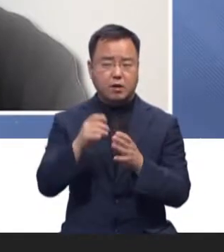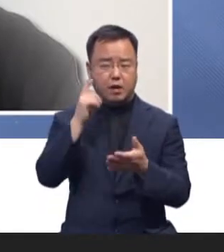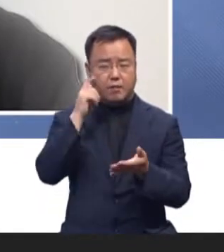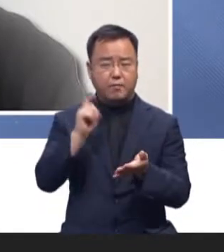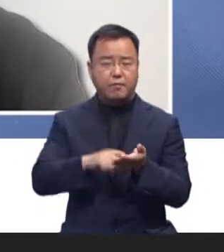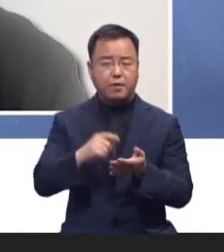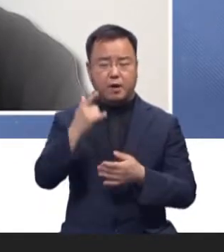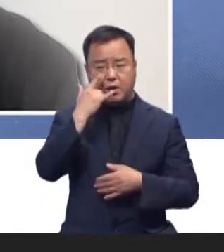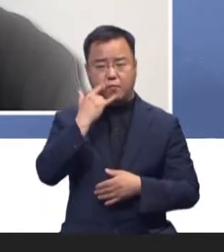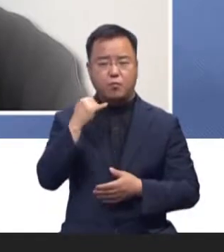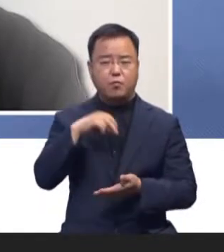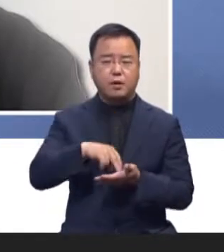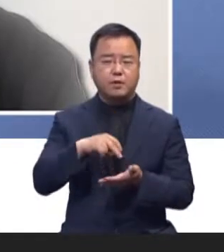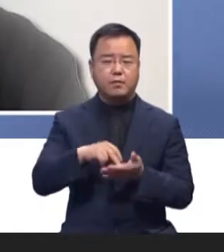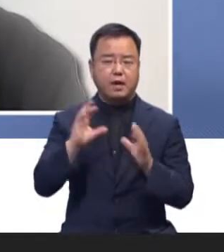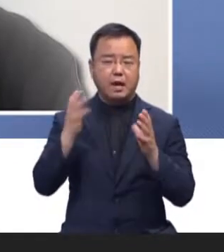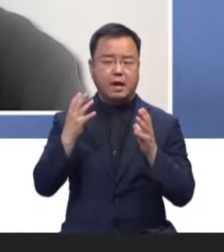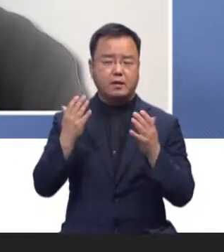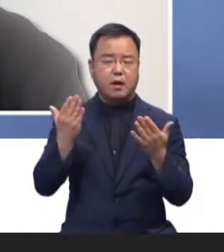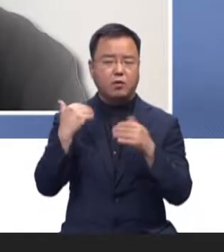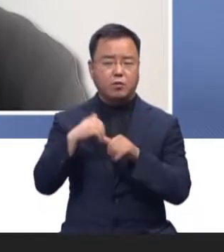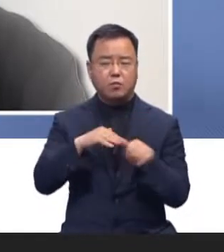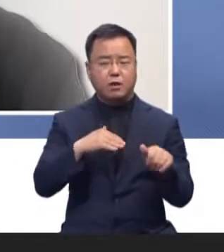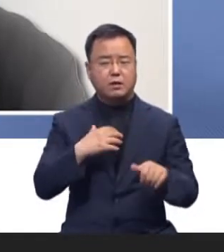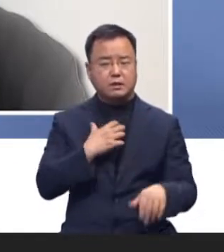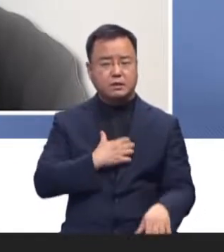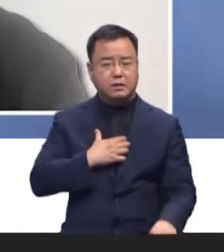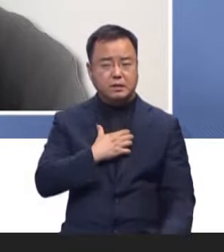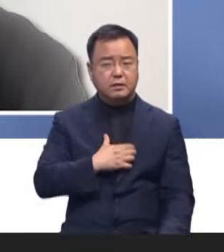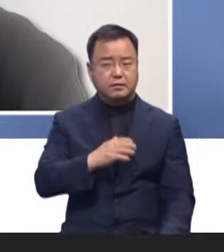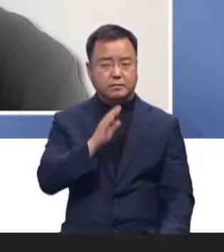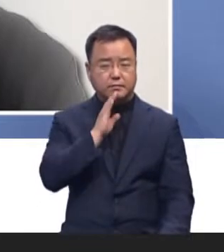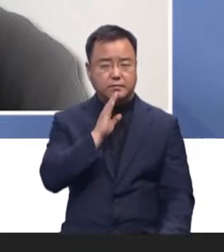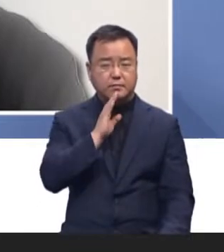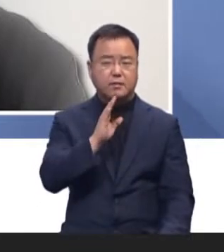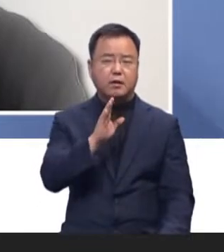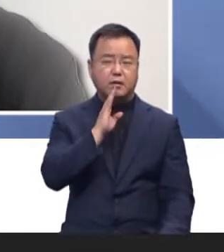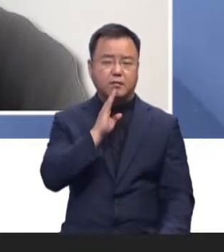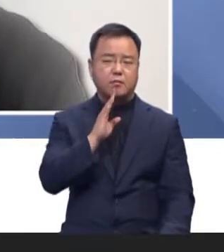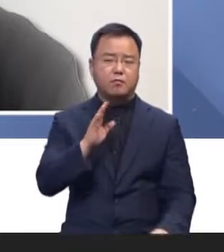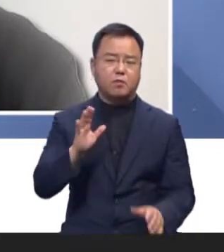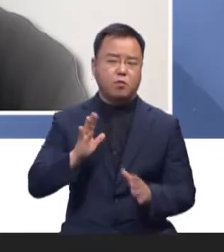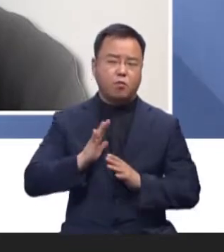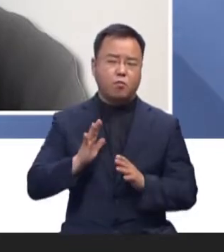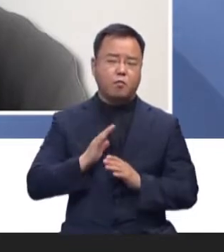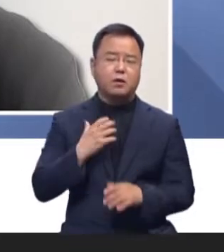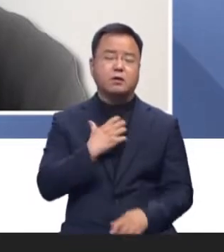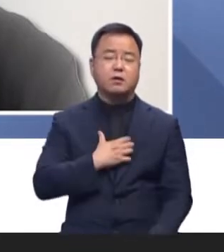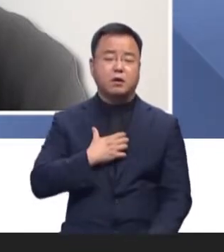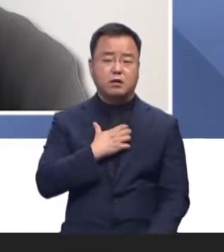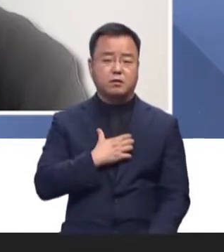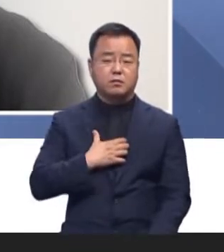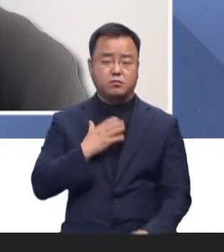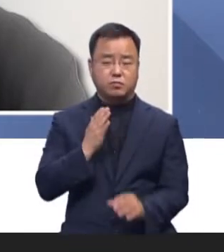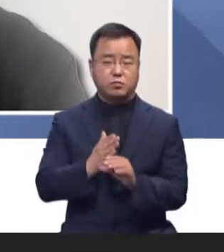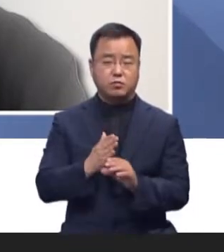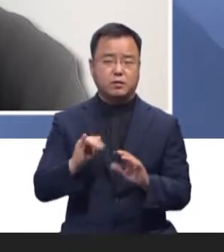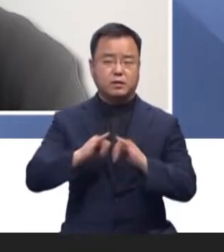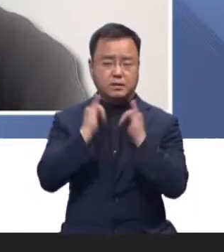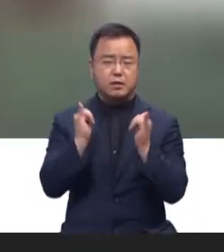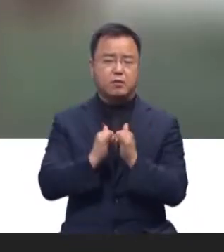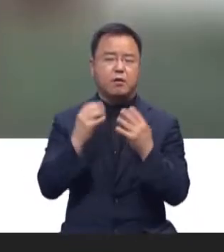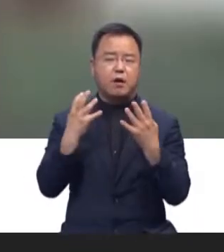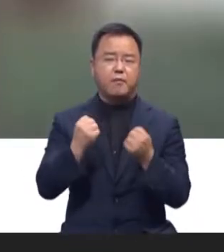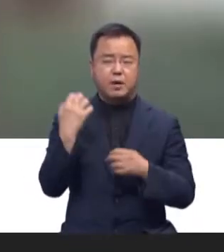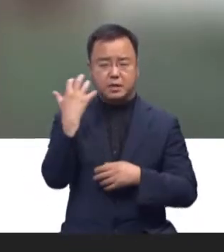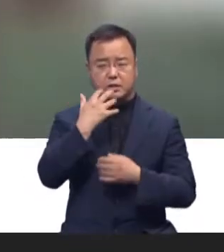참 아이들 학교 보내는 게 불안하시겠어요. 네, 정말 불안하고 공포스럽습니다. 사회에 만연한 성폭력이